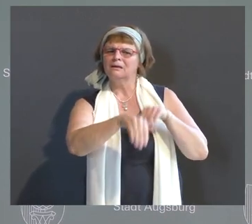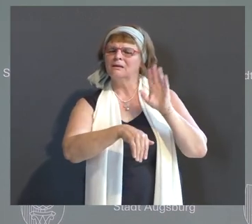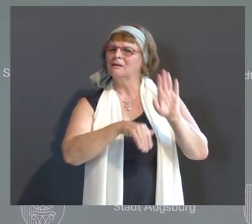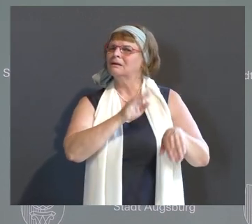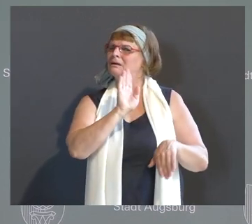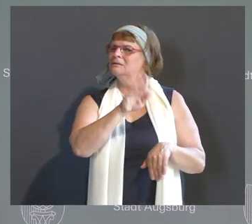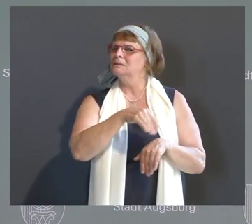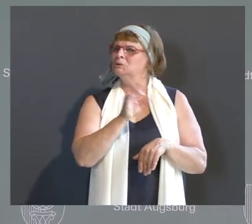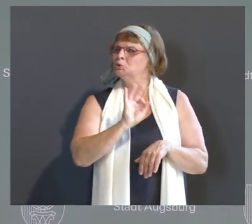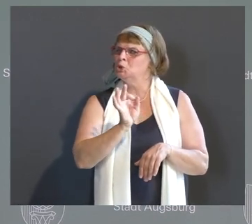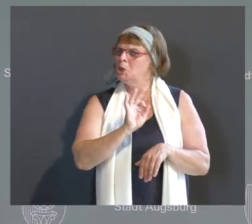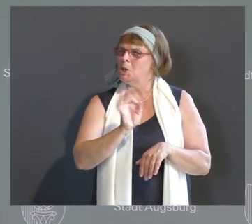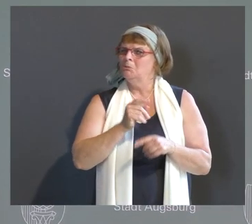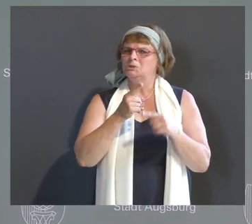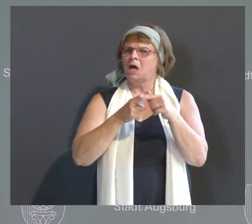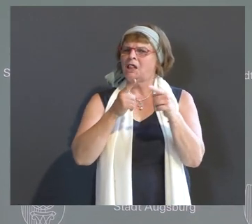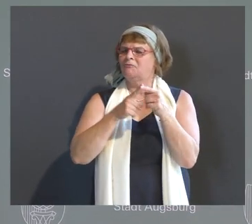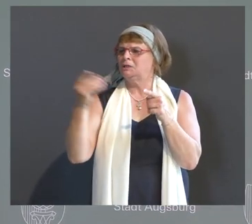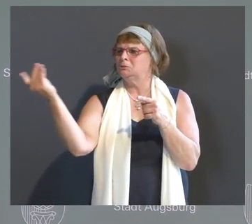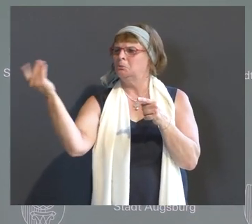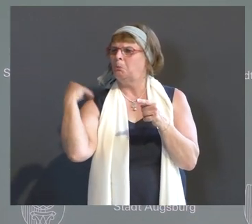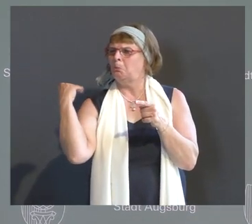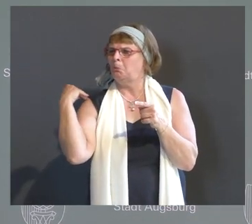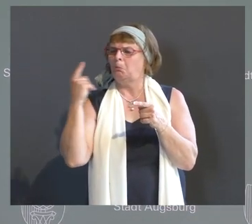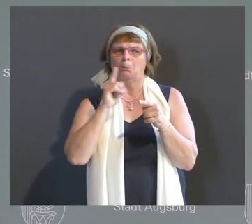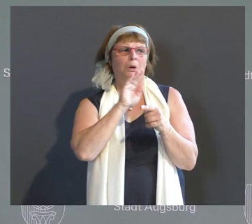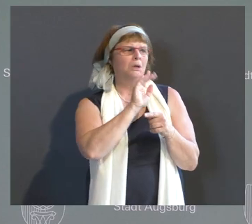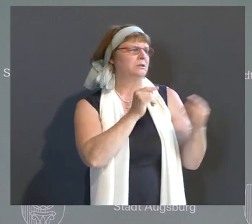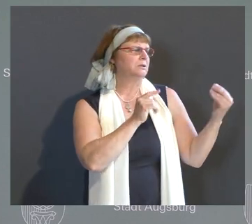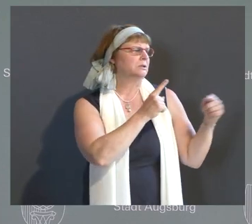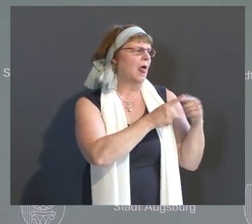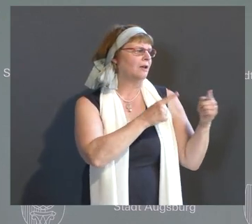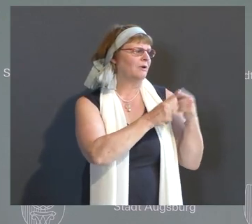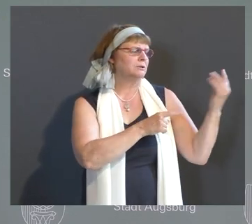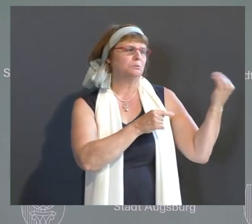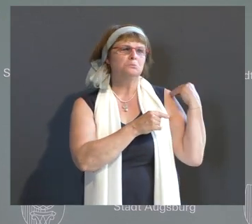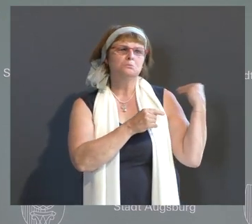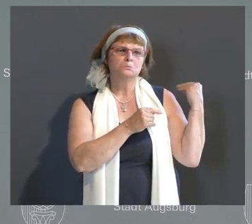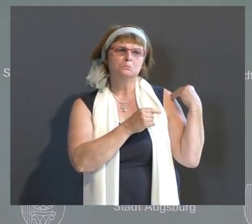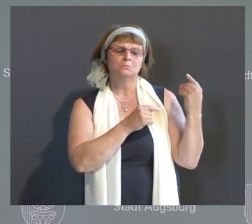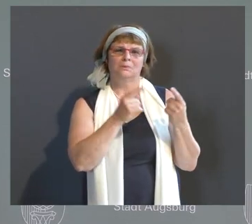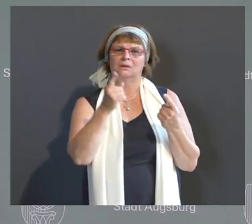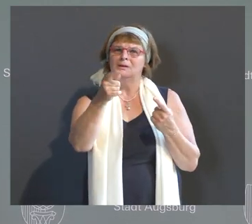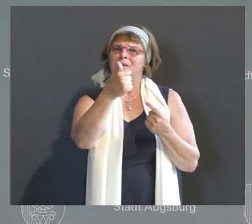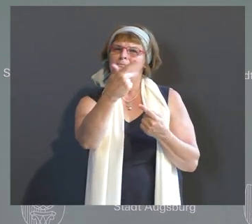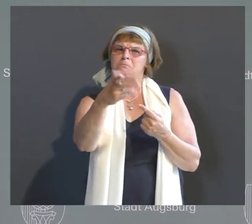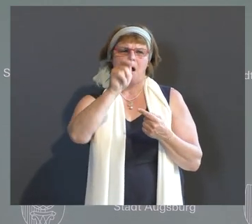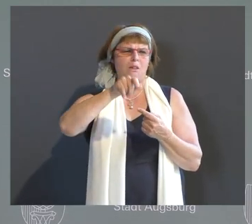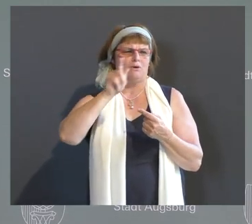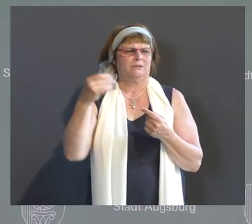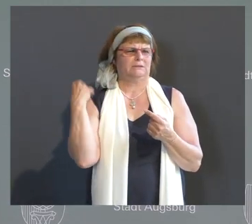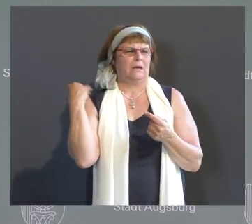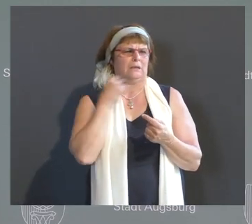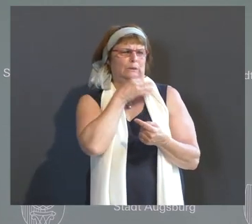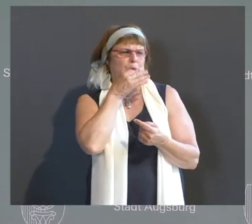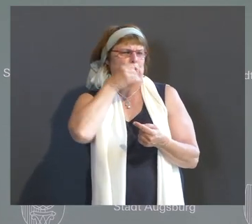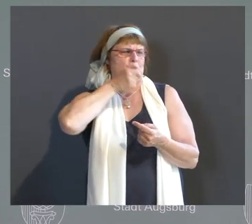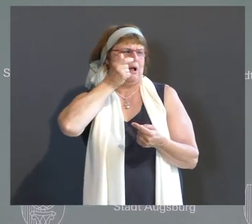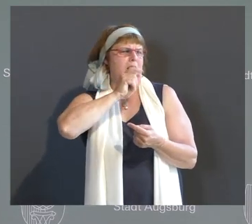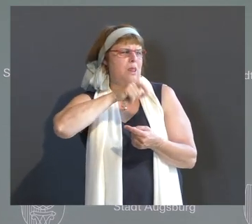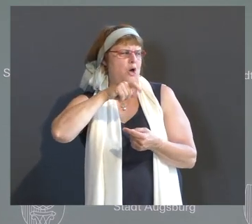und zu lesen sind, und die Argumente, dass man der Jugend doch jetzt endlich einfach ihre Freiheit wiedergeben soll,